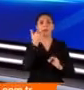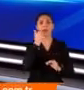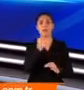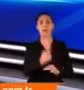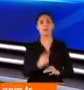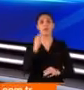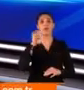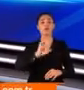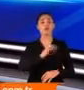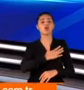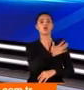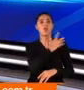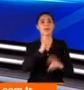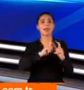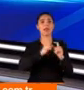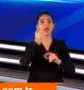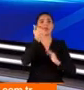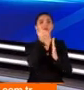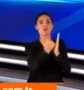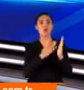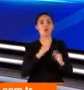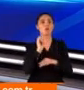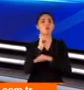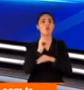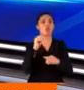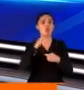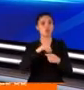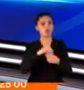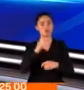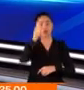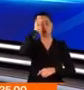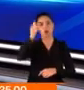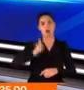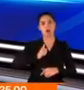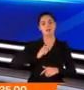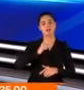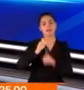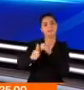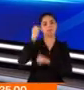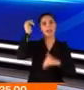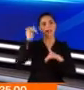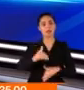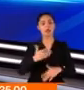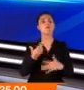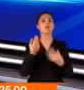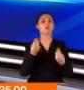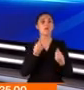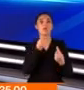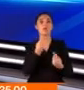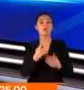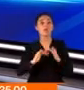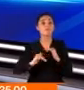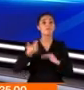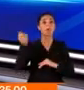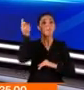Bugün CHP Genel Başkanı'nın programı vardı Muğla'da. Mehmetçiğin Afganistan dönüşünü olumlu karşıladıklarını söyledi ama hemen arkasından sözü